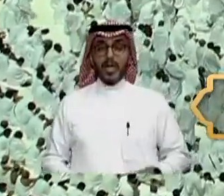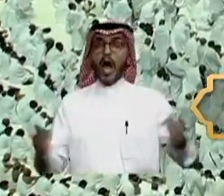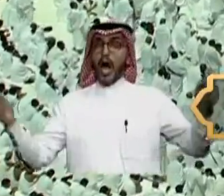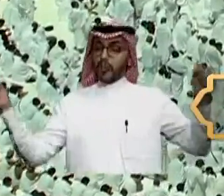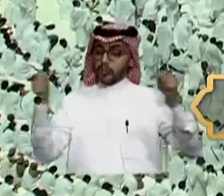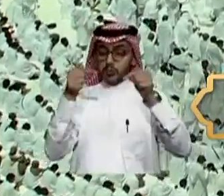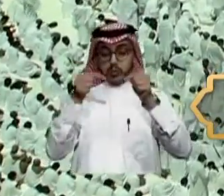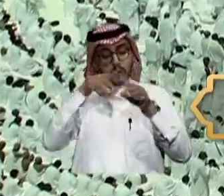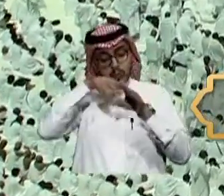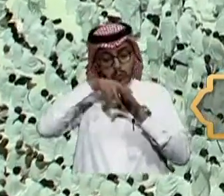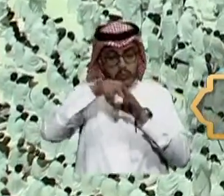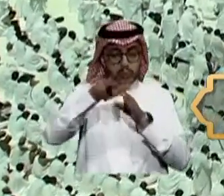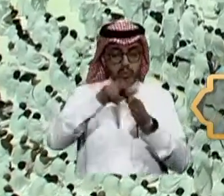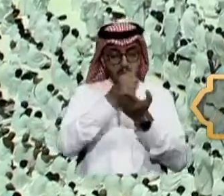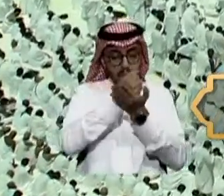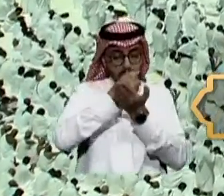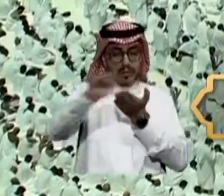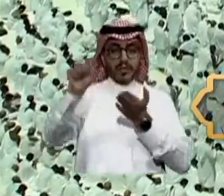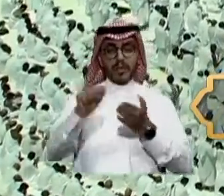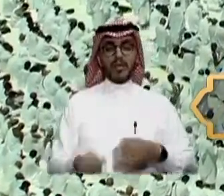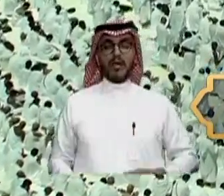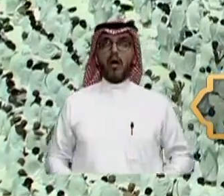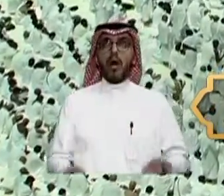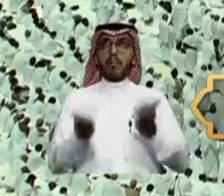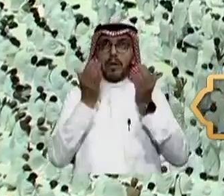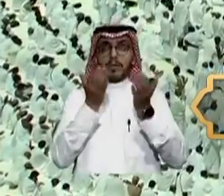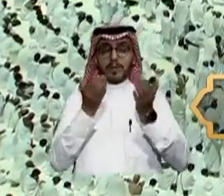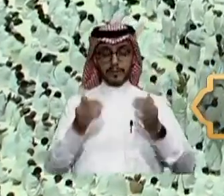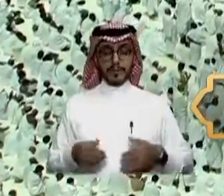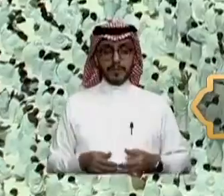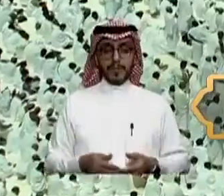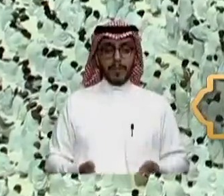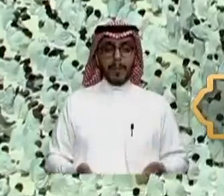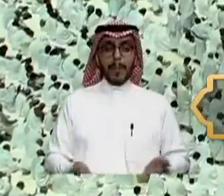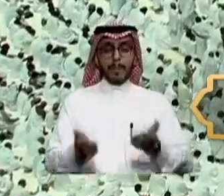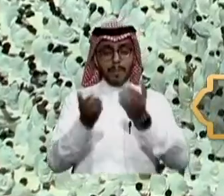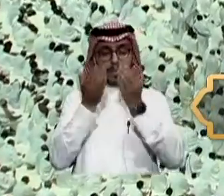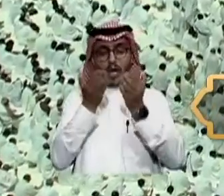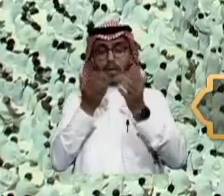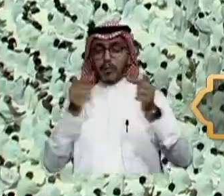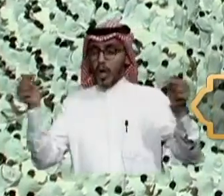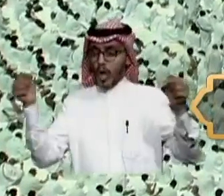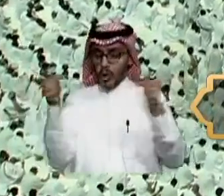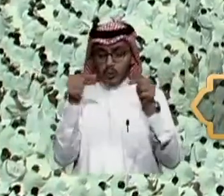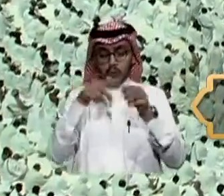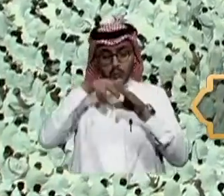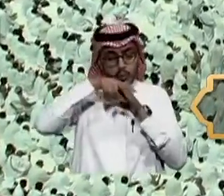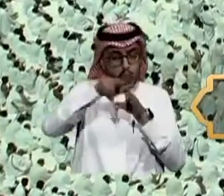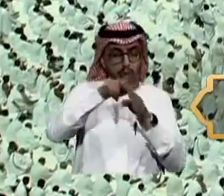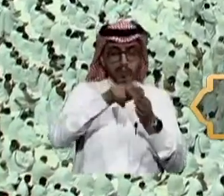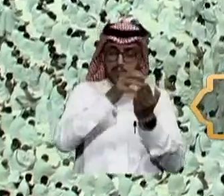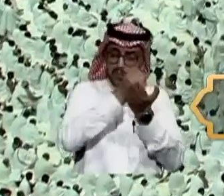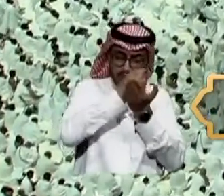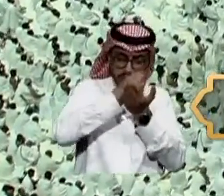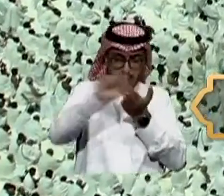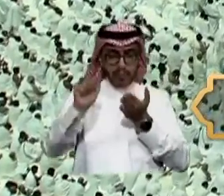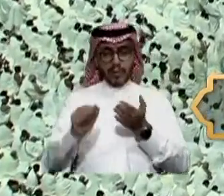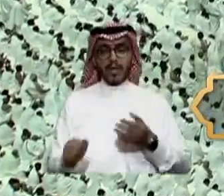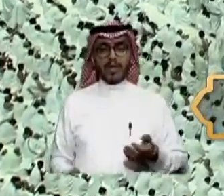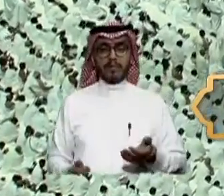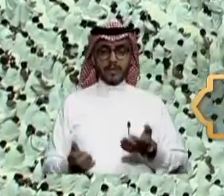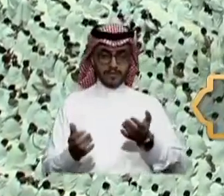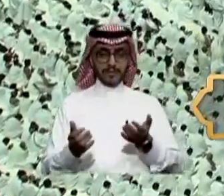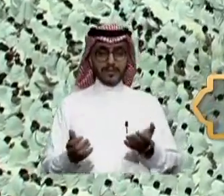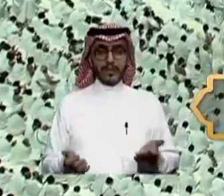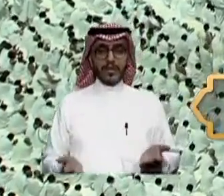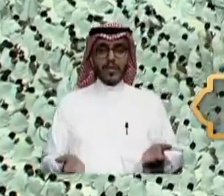اكفنا اعدائك واعداء بما شئت يا رب العالمين اللهم اكفنا اعدائك واعداء بما شئت يا رب